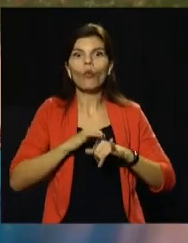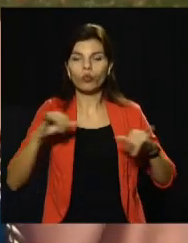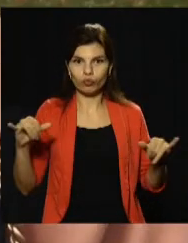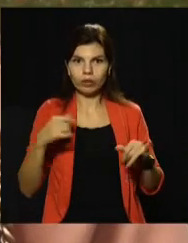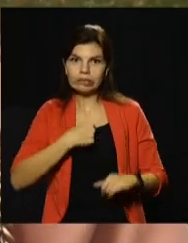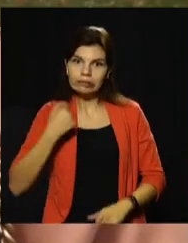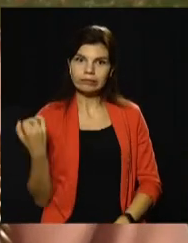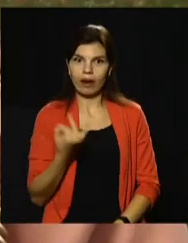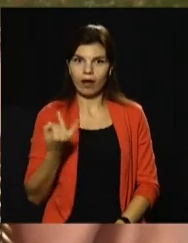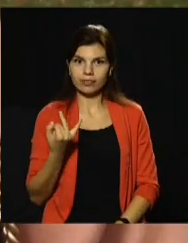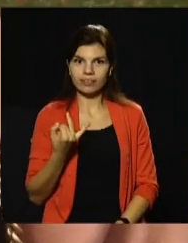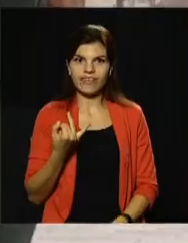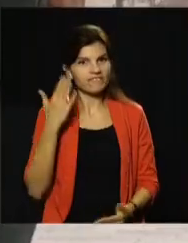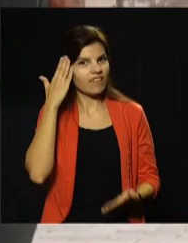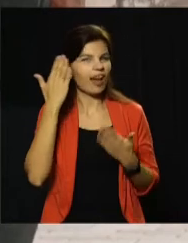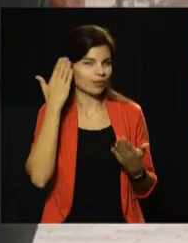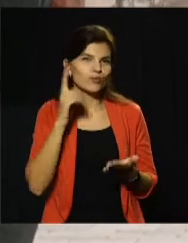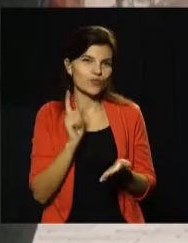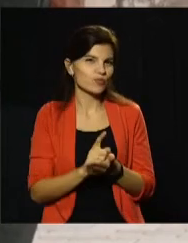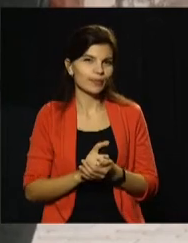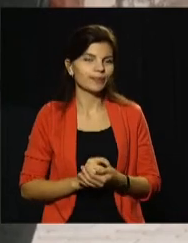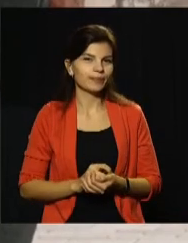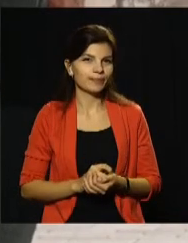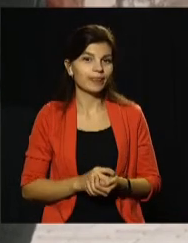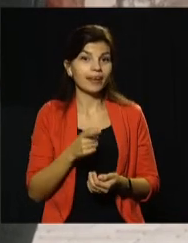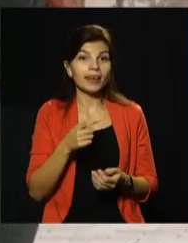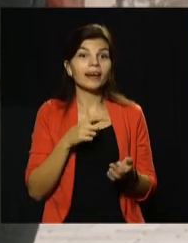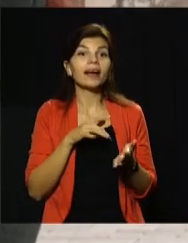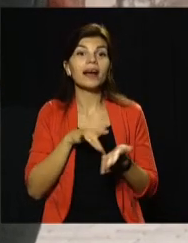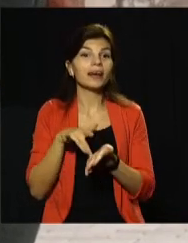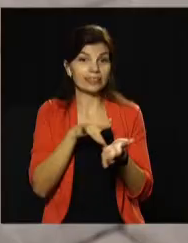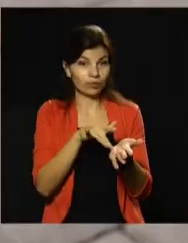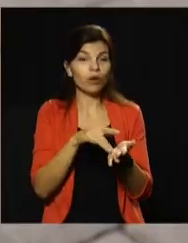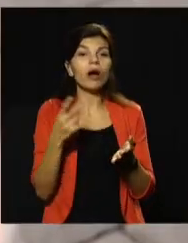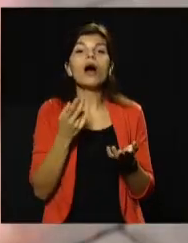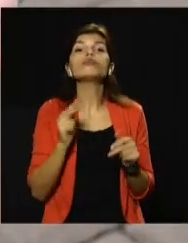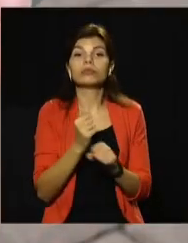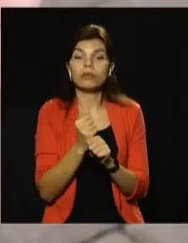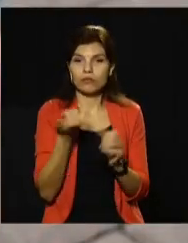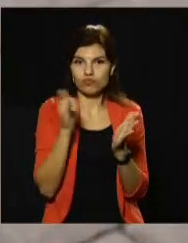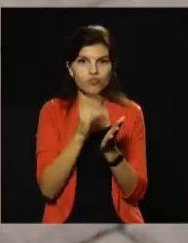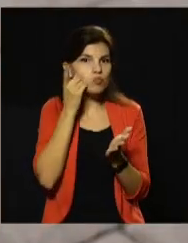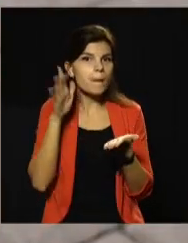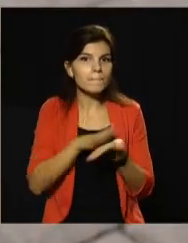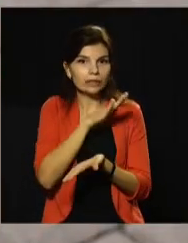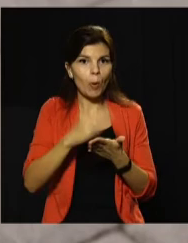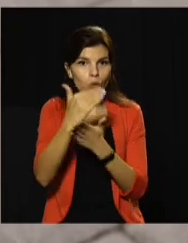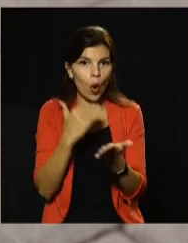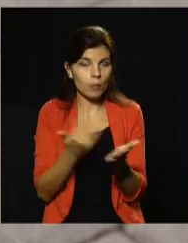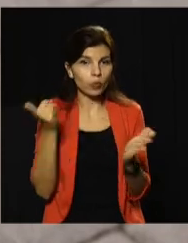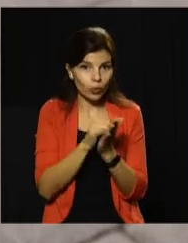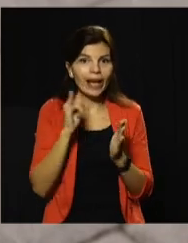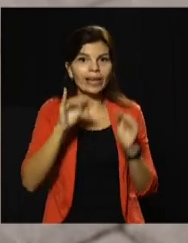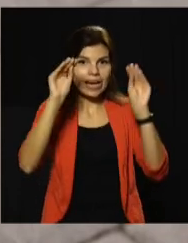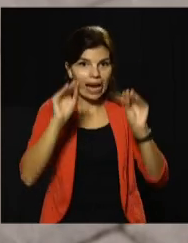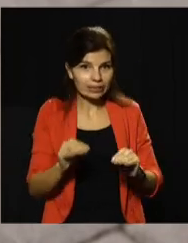й цікаво і достатньо весело. Аби вирушити на екскурсію з елементами квесту, треба завантажити безкоштовний мобільний застосунок та